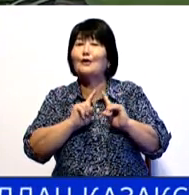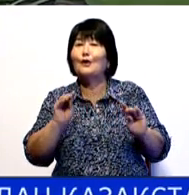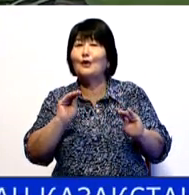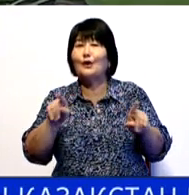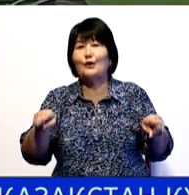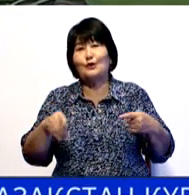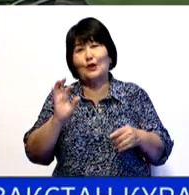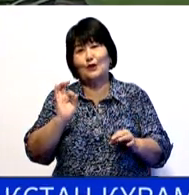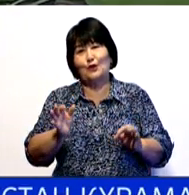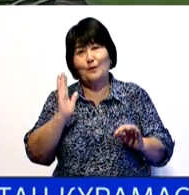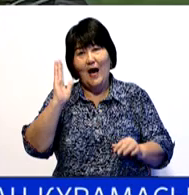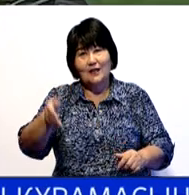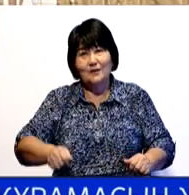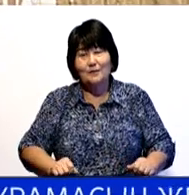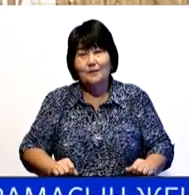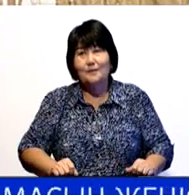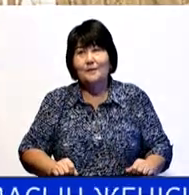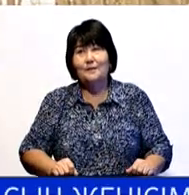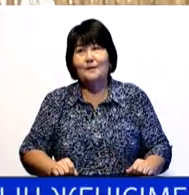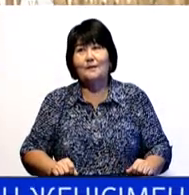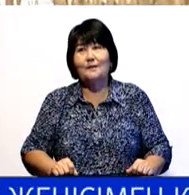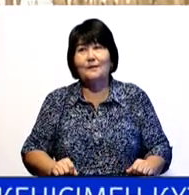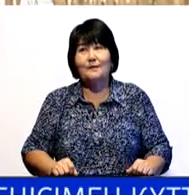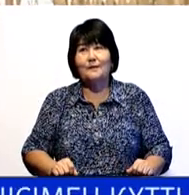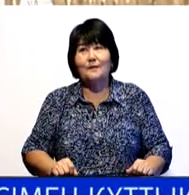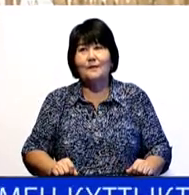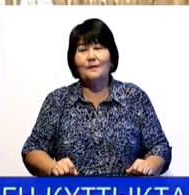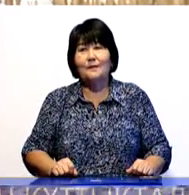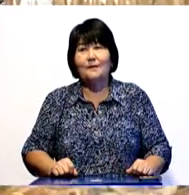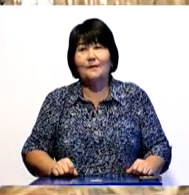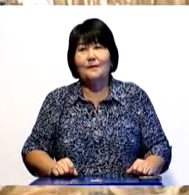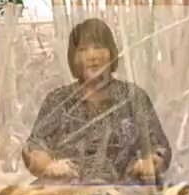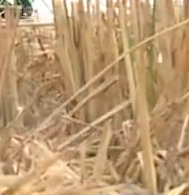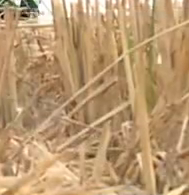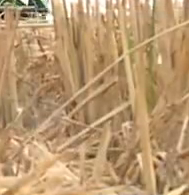түрі бар. Елжас Әбділда, Айбек Қаржаубай, Дархан Тоқсейіт, Қызылорда телеарнасы, Шиелі ауданынан.